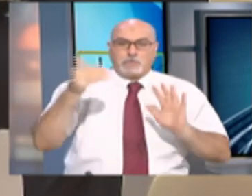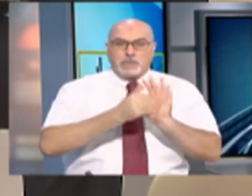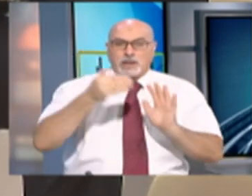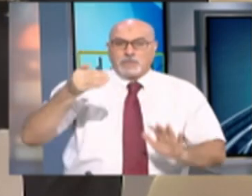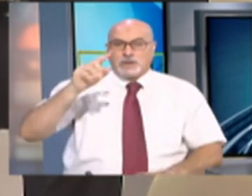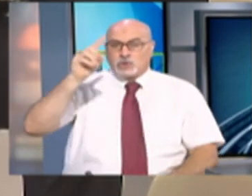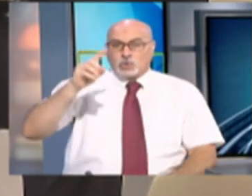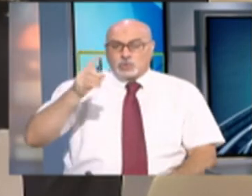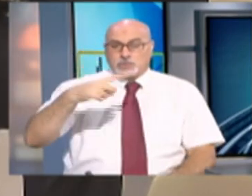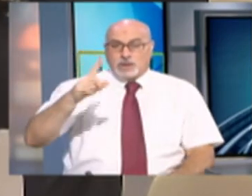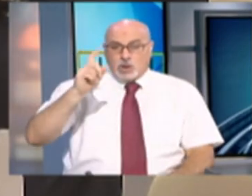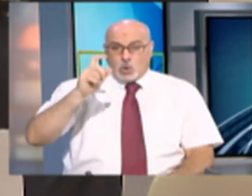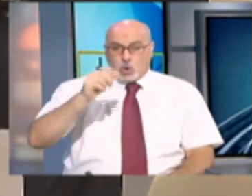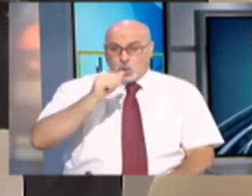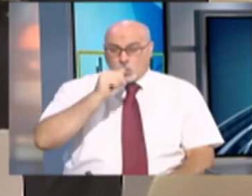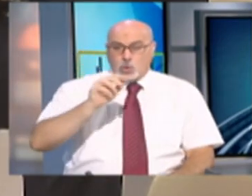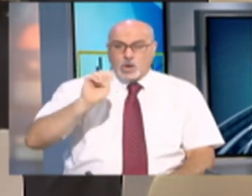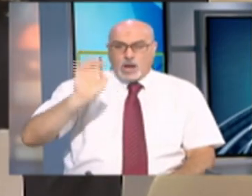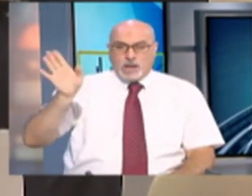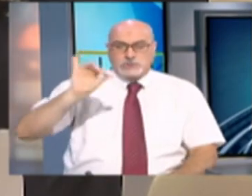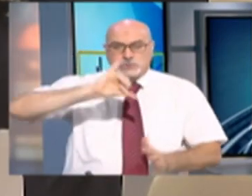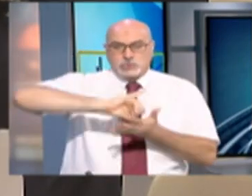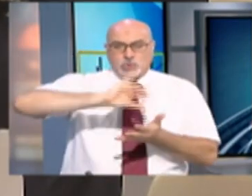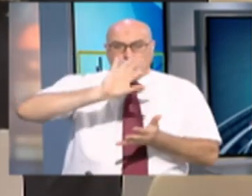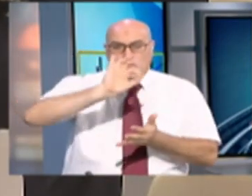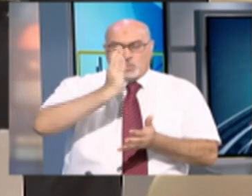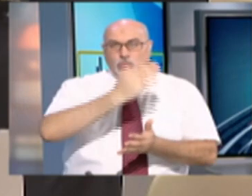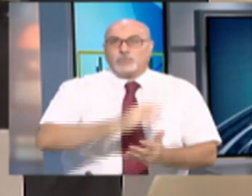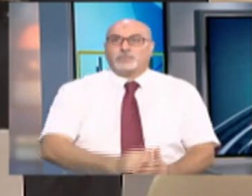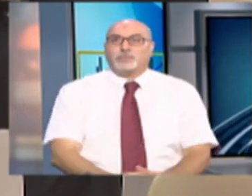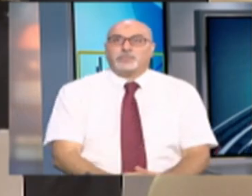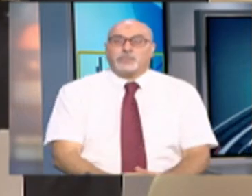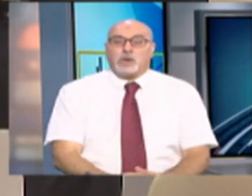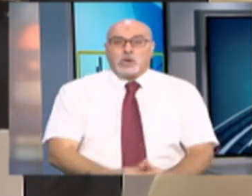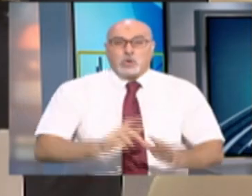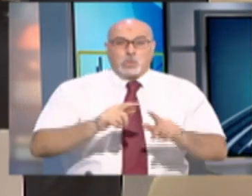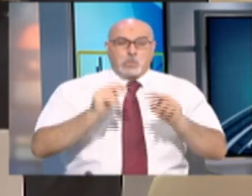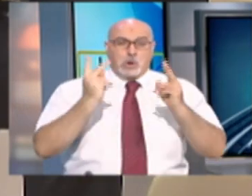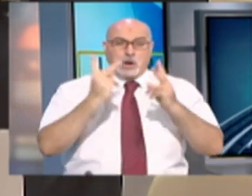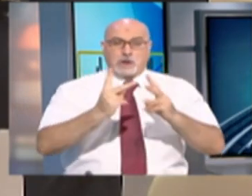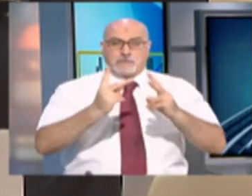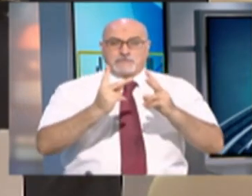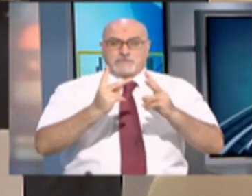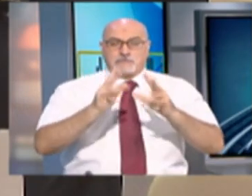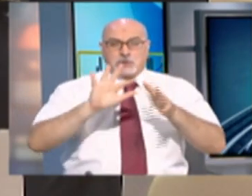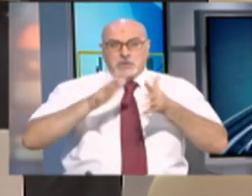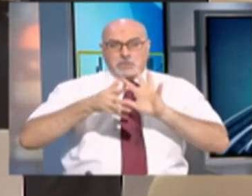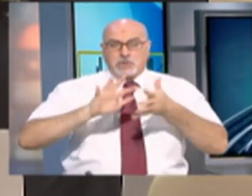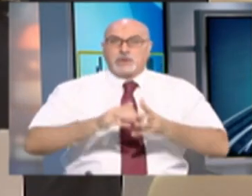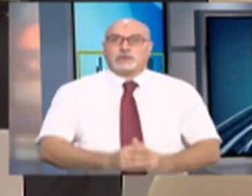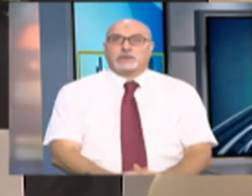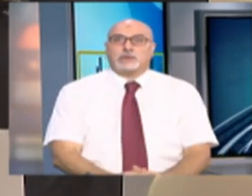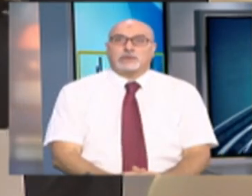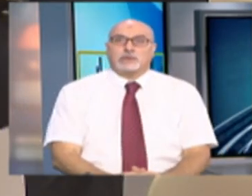لكل مشروع، شرق غرب وسط، نصل إن شاء الله إلى إنتاج